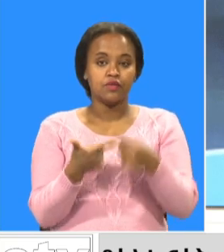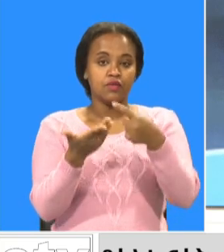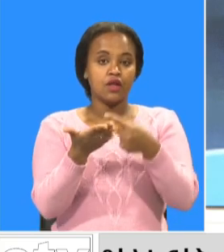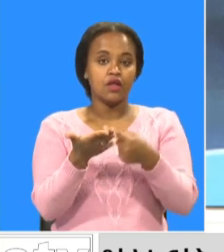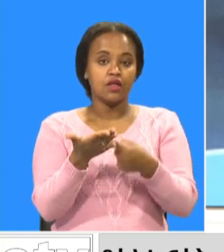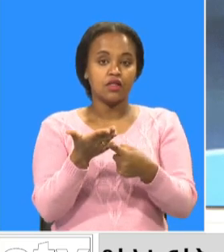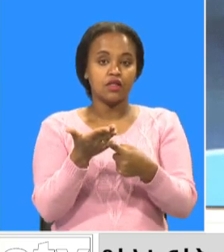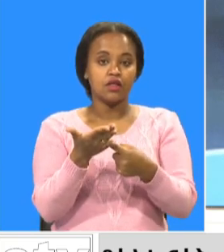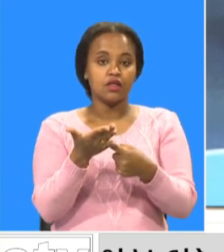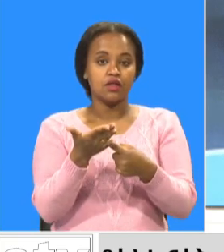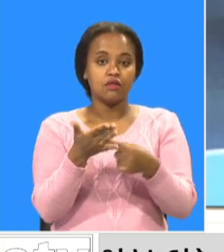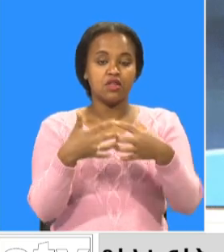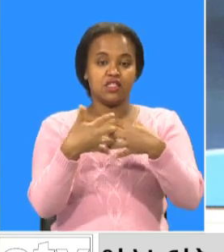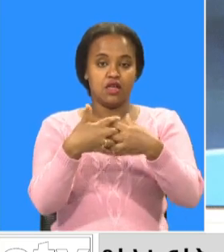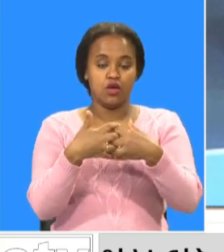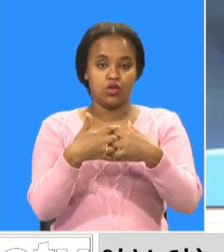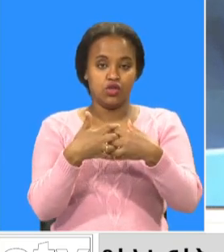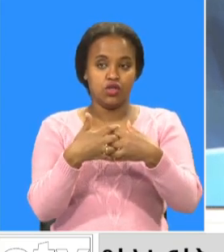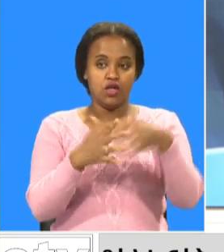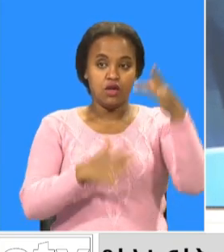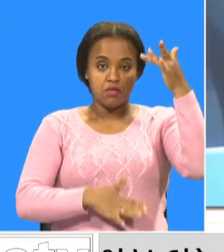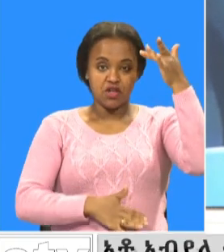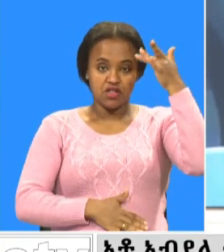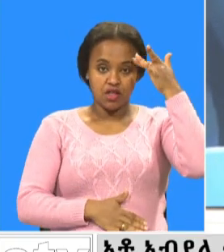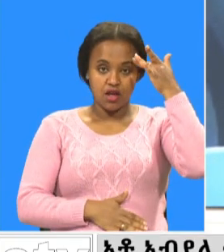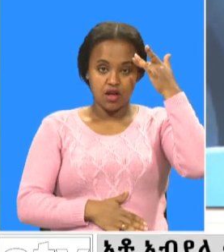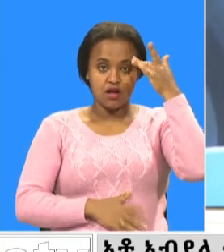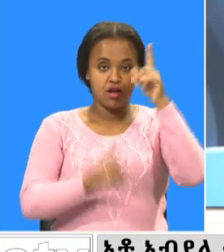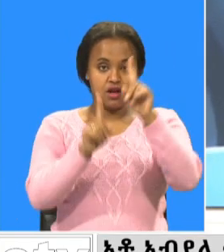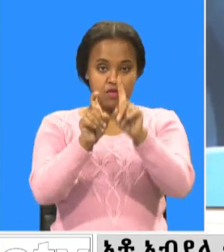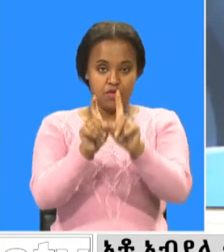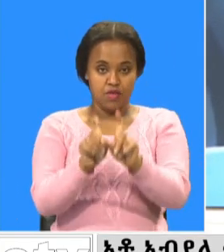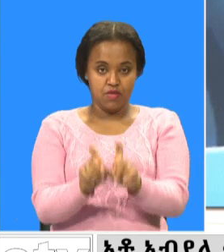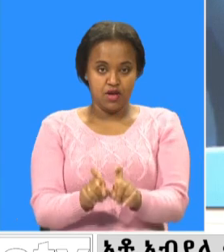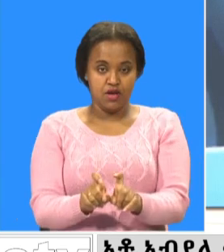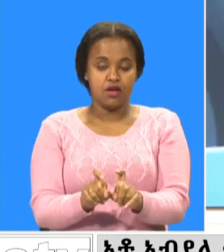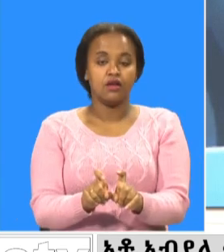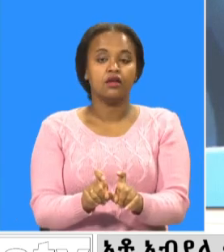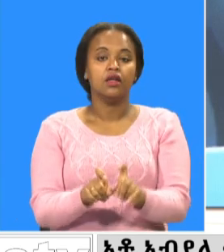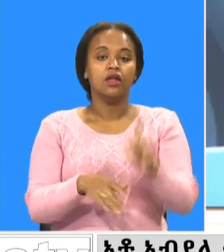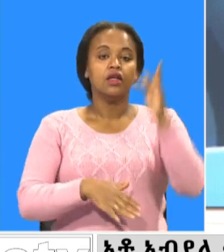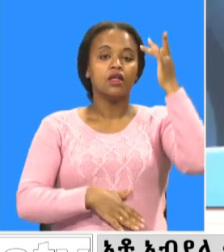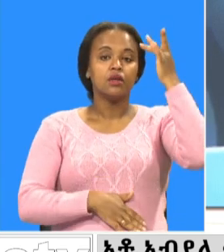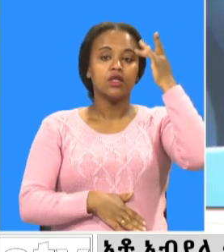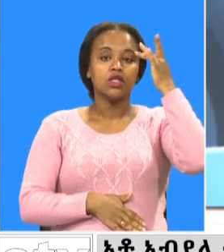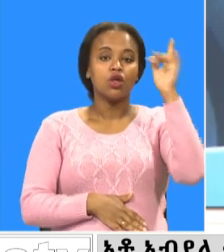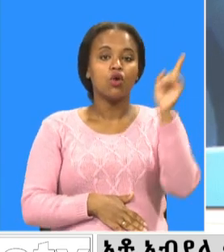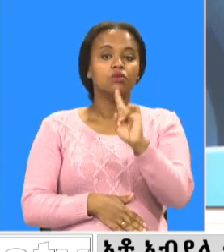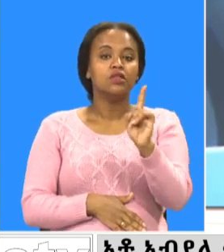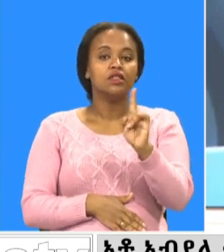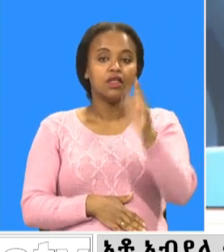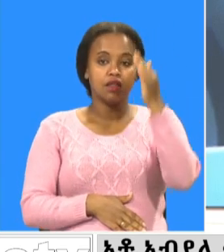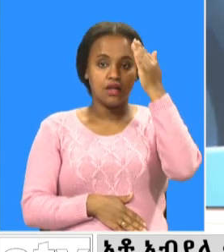እነዚህ መሳሪያዎች በሽታን ለመመርመር የበሽታው ምንነት